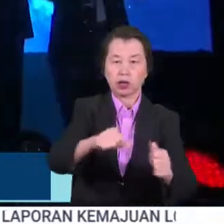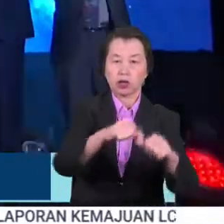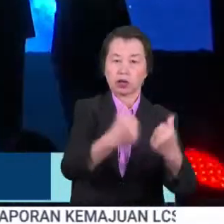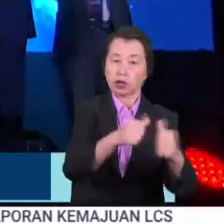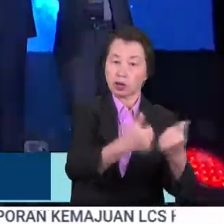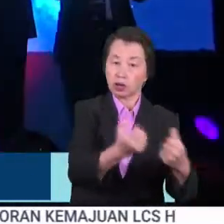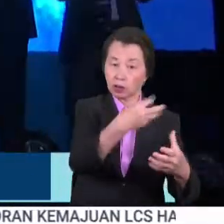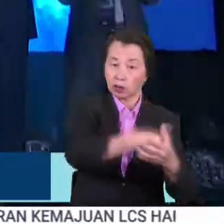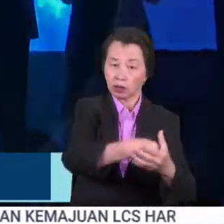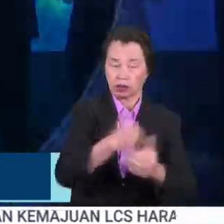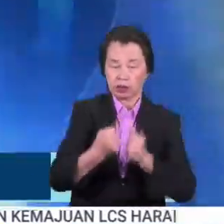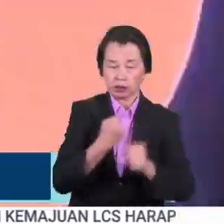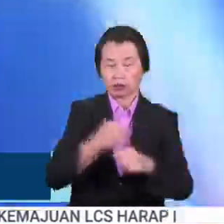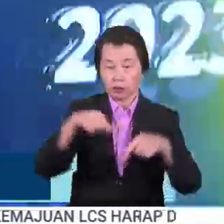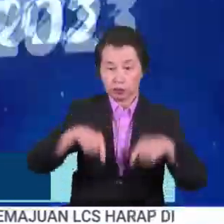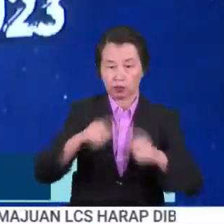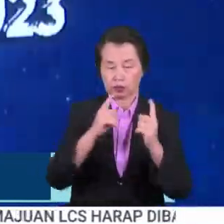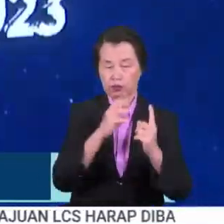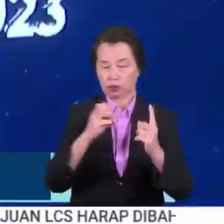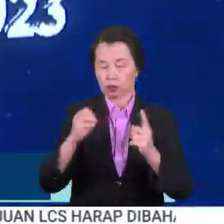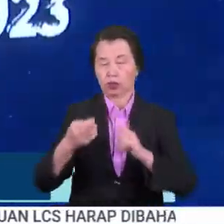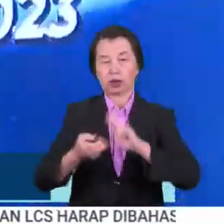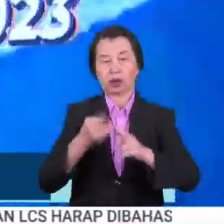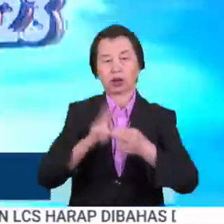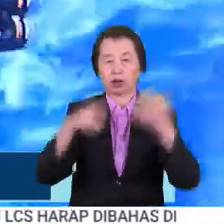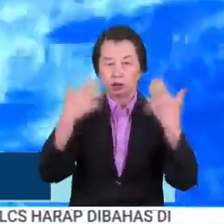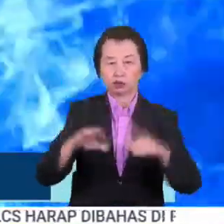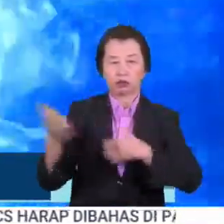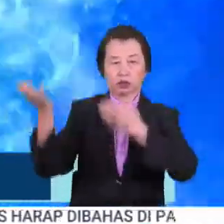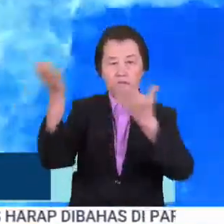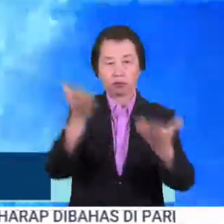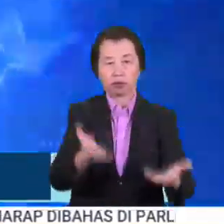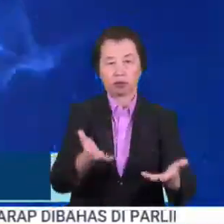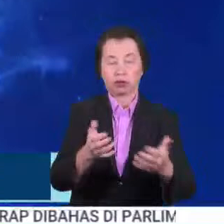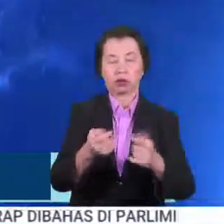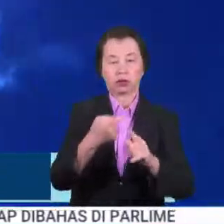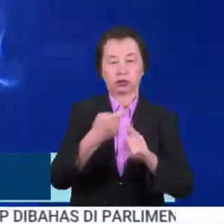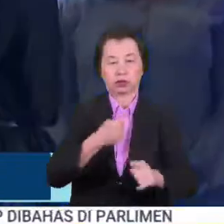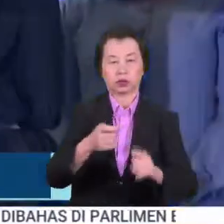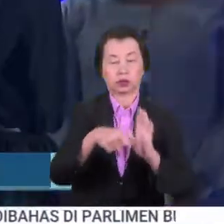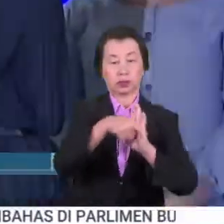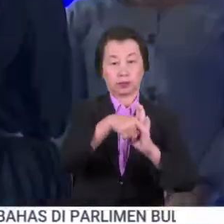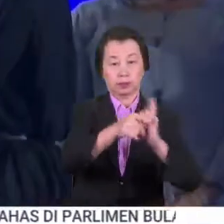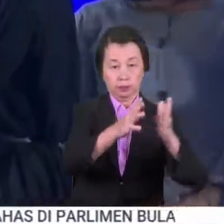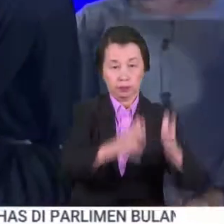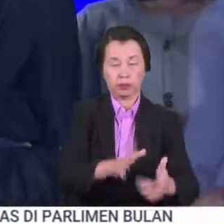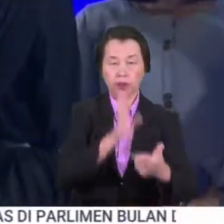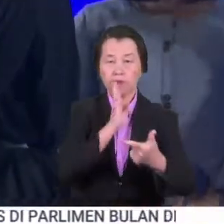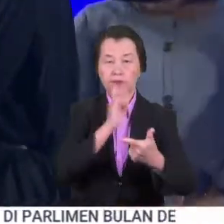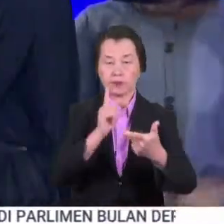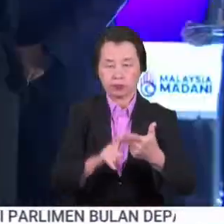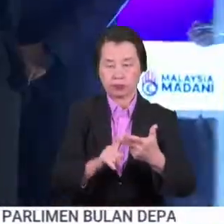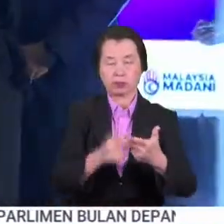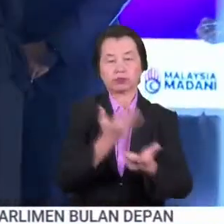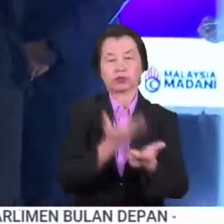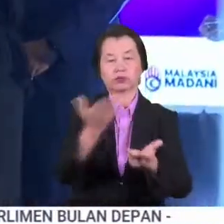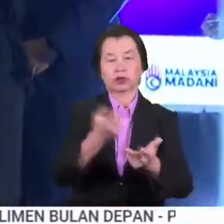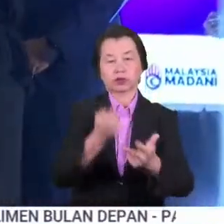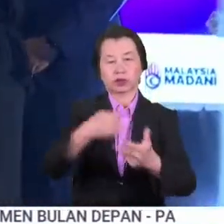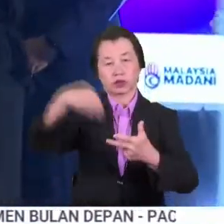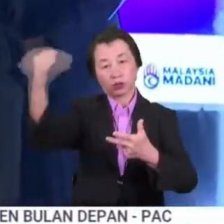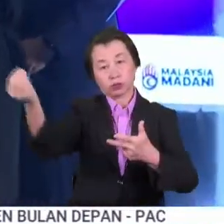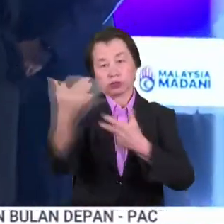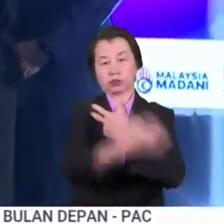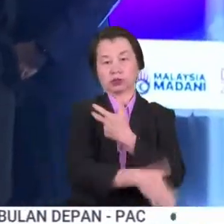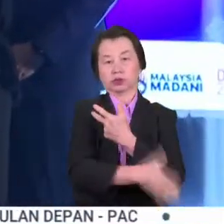terlibat. Tahun ini, 100 rakan strategik telah dibawa yang terdiri daripada pempamer, speaker dan pembeli dari luar